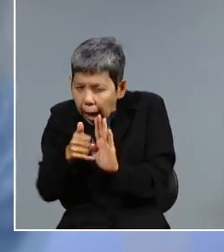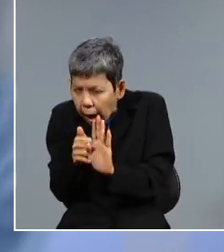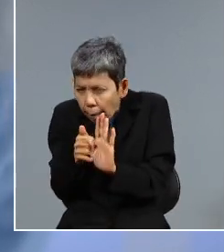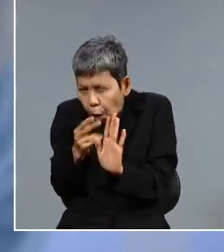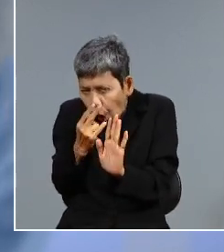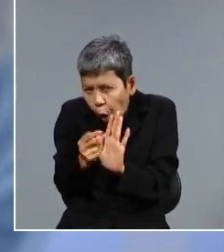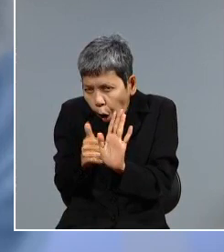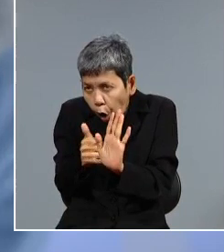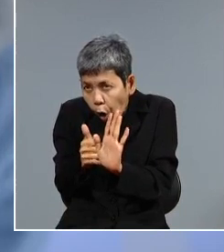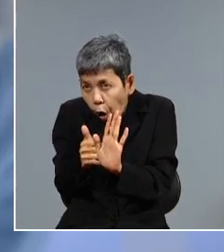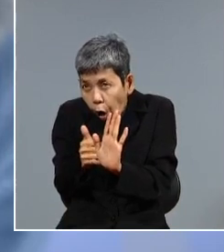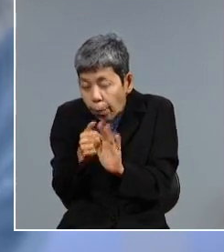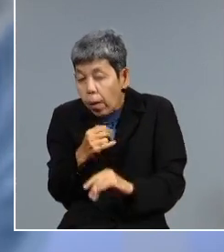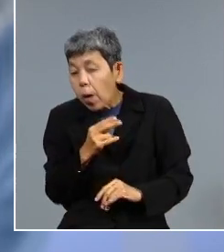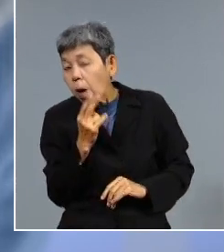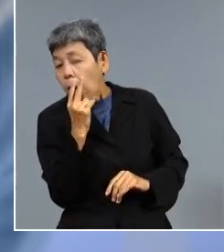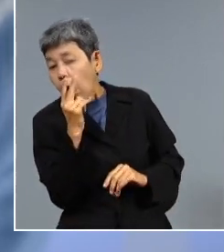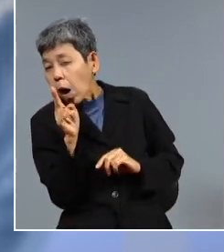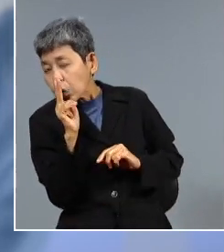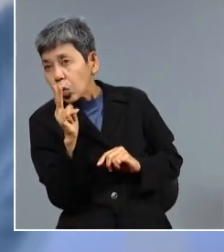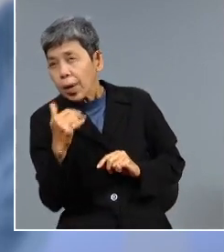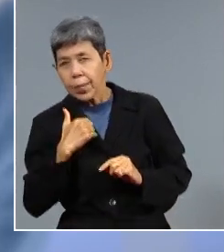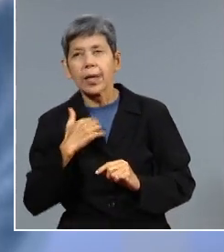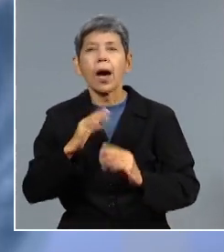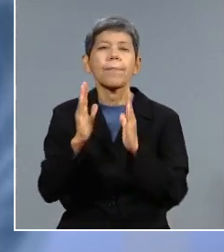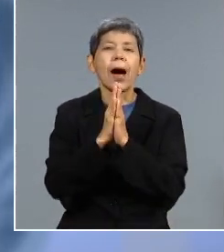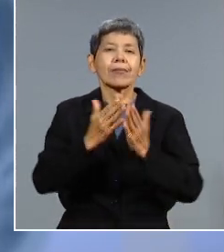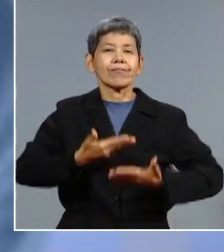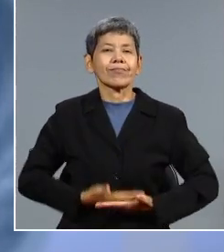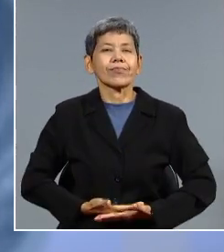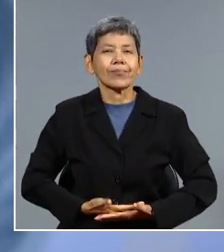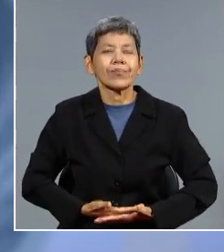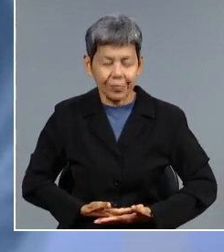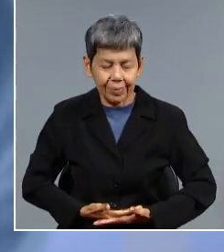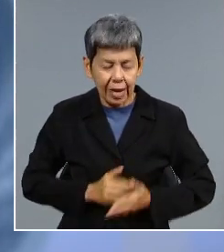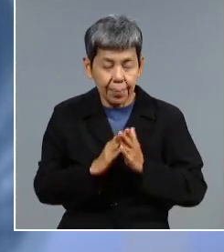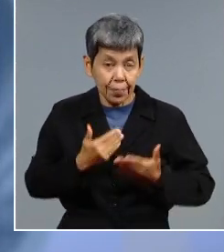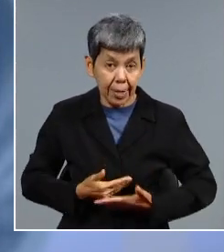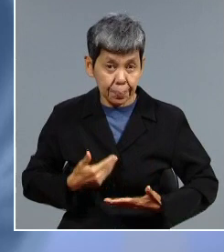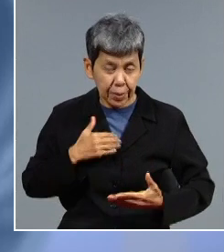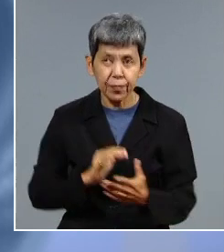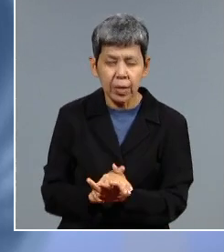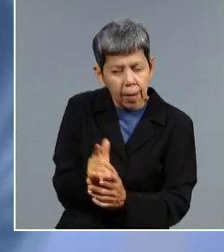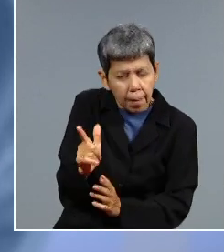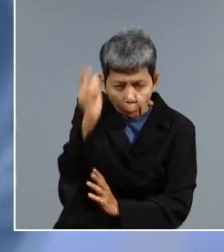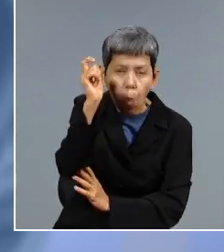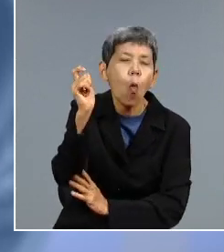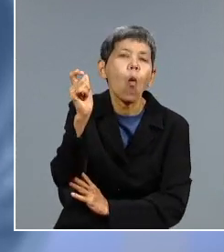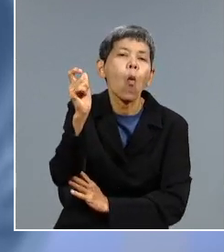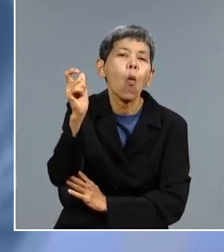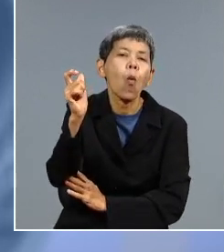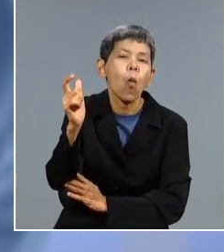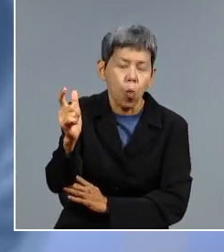ครับแล้วทอมชะโงกเข้าไปตรงนั้นเนี่ยจะเป็นองค์พระเป็นหลังองค์พระใหญ่แล้วก็ยิงเข้าไปนะ